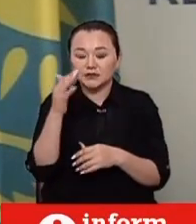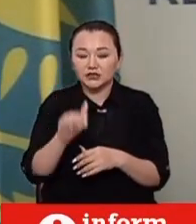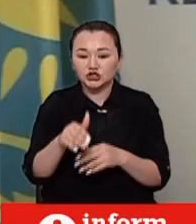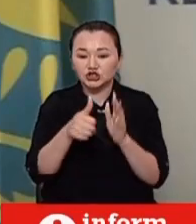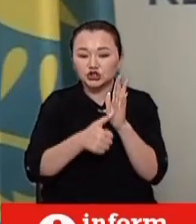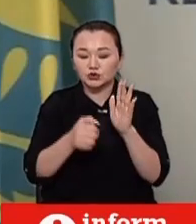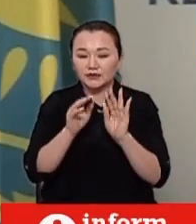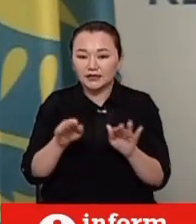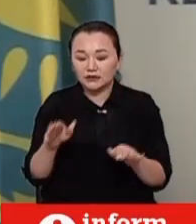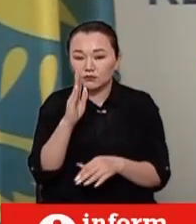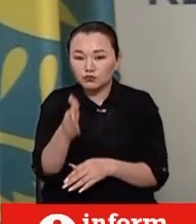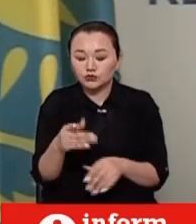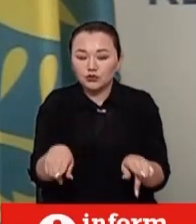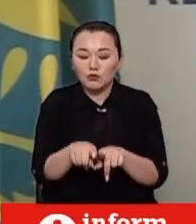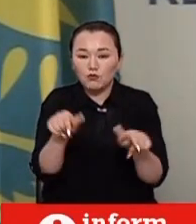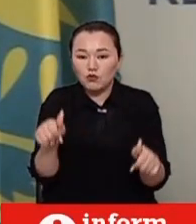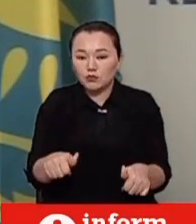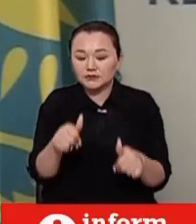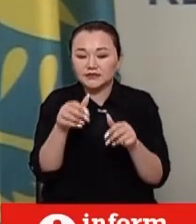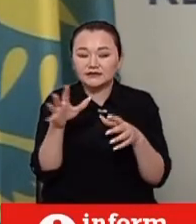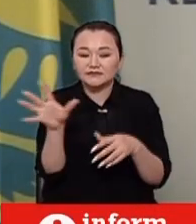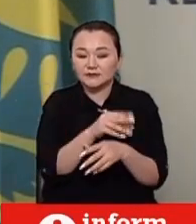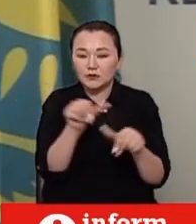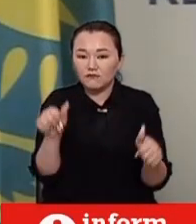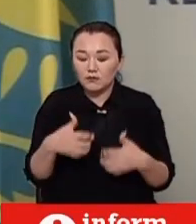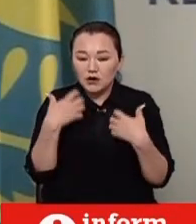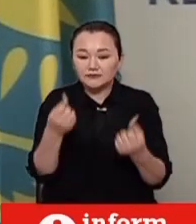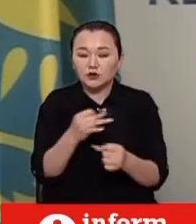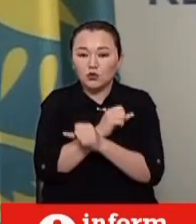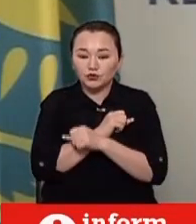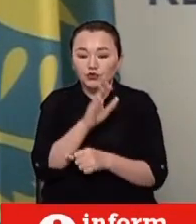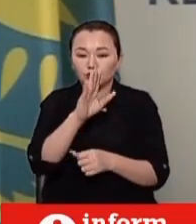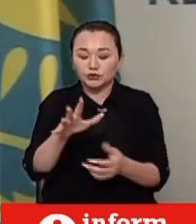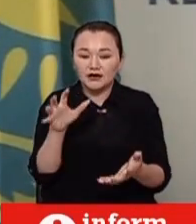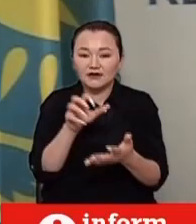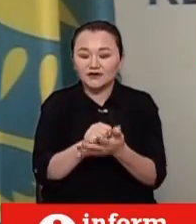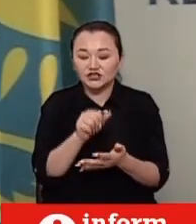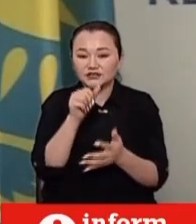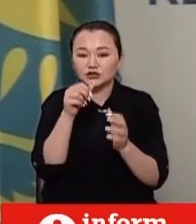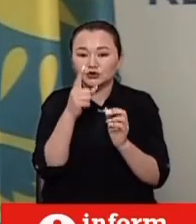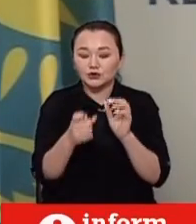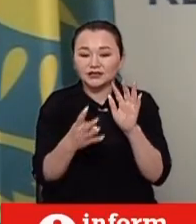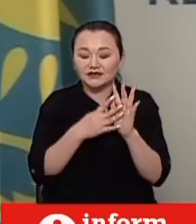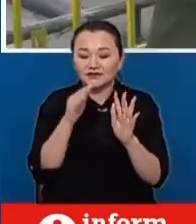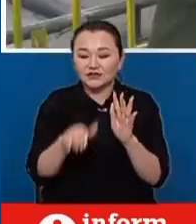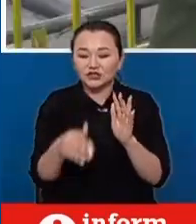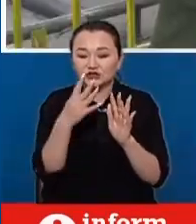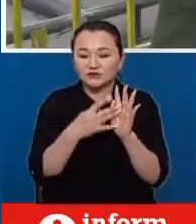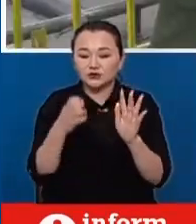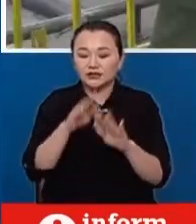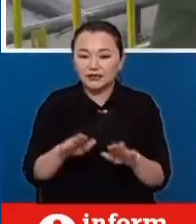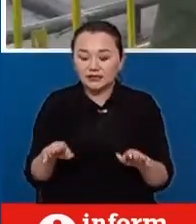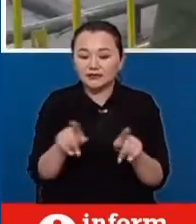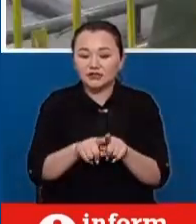25 600 детей. Таким образом, всеми формами оздоровления и отдыха будет охвачено 109 900 детей. Также